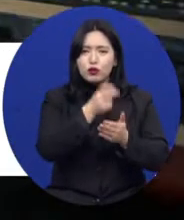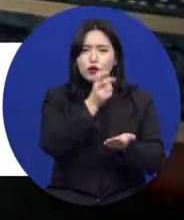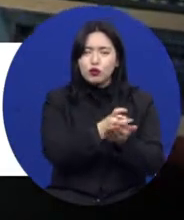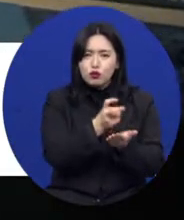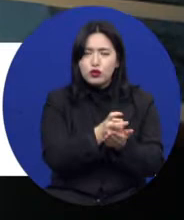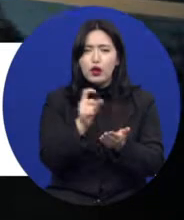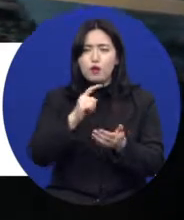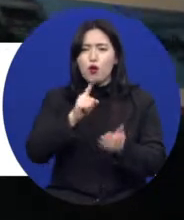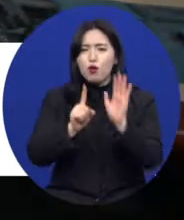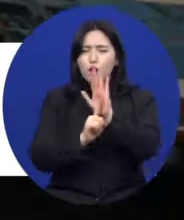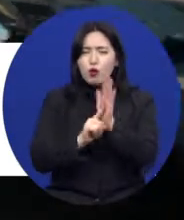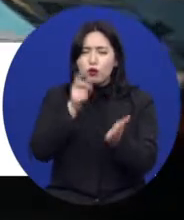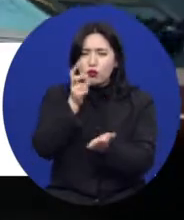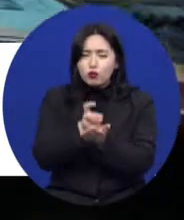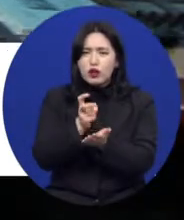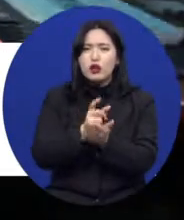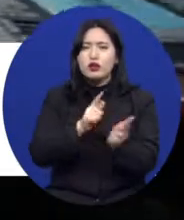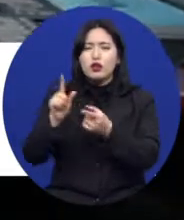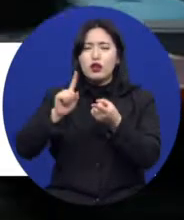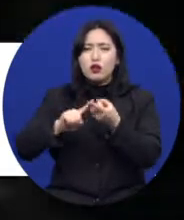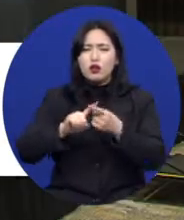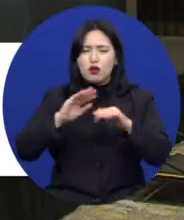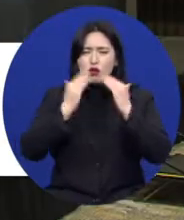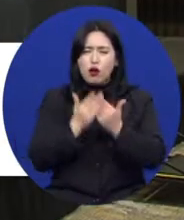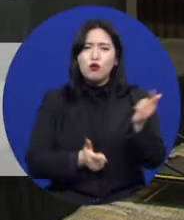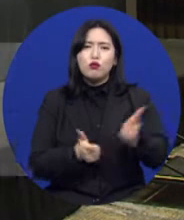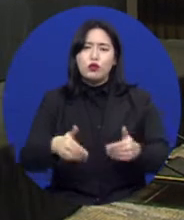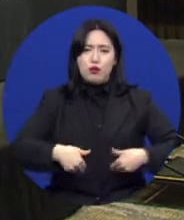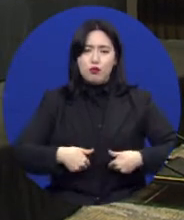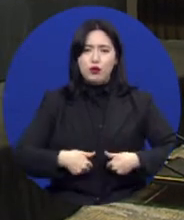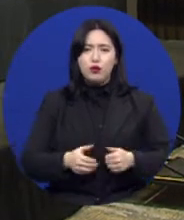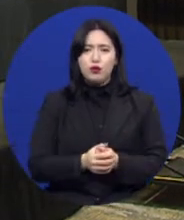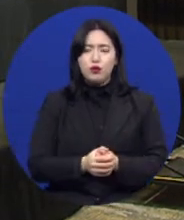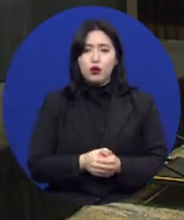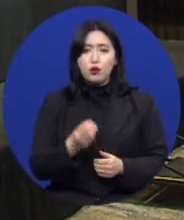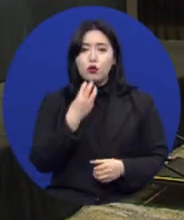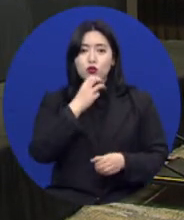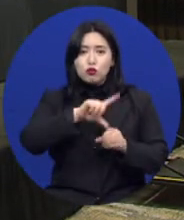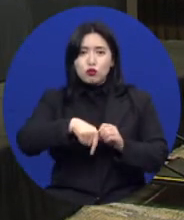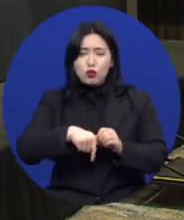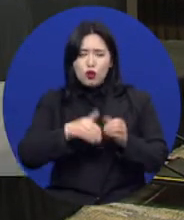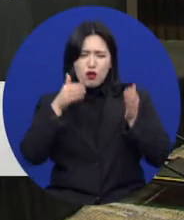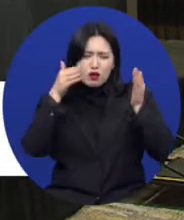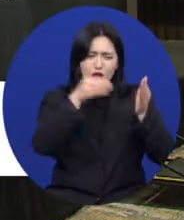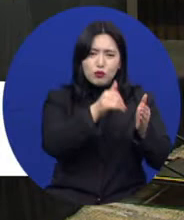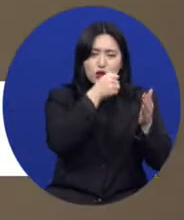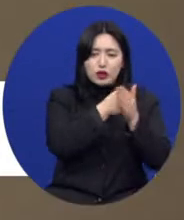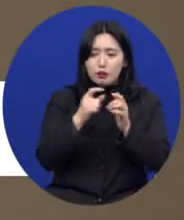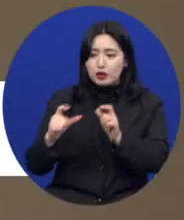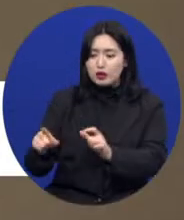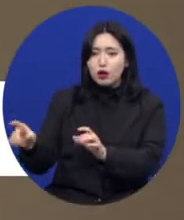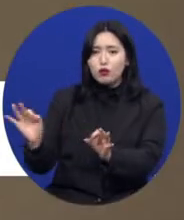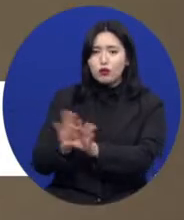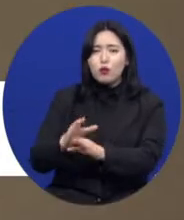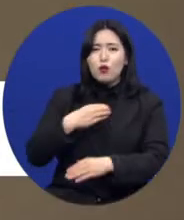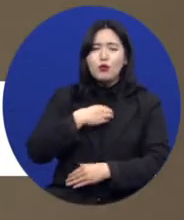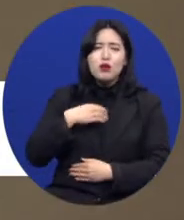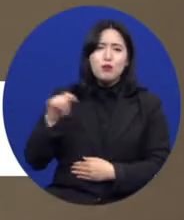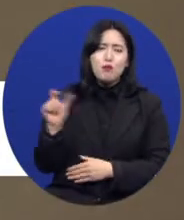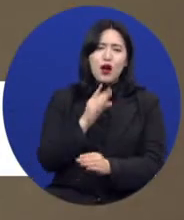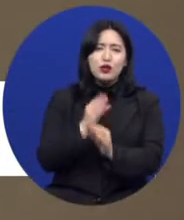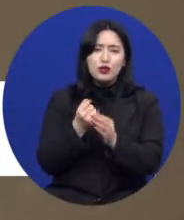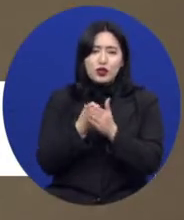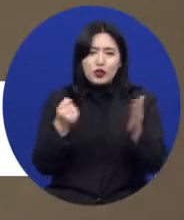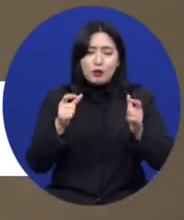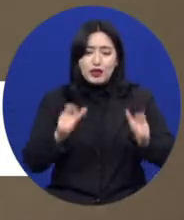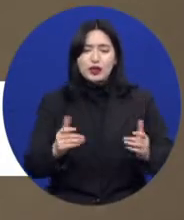규제라든가 뭐 이런 규제들을 좀 대폭 완화할 필요가 있고. 또 수도권 집중으로 인한 지역 소멸 위기가 가속화되고 있는 만큼 지역